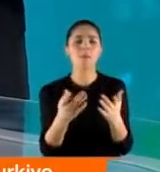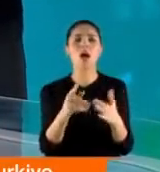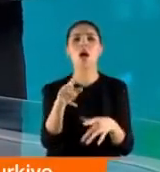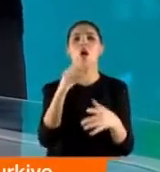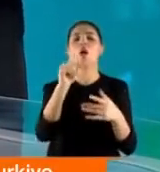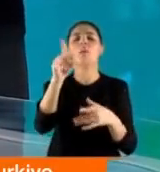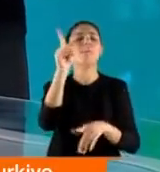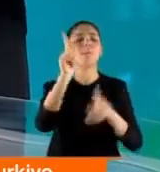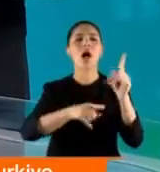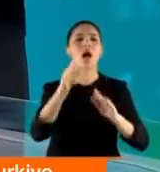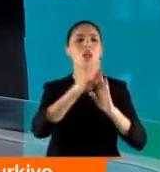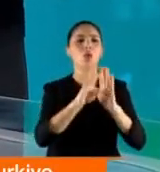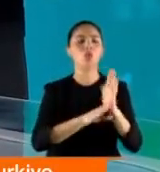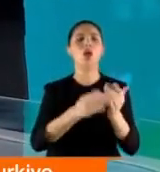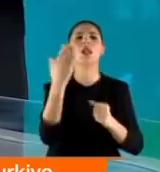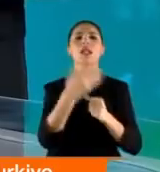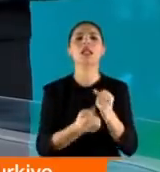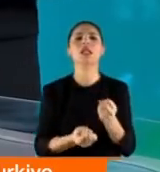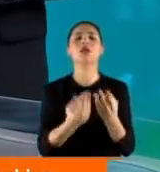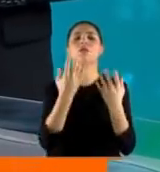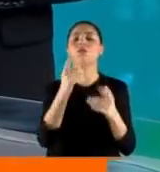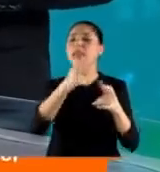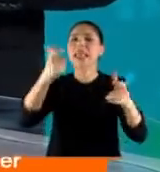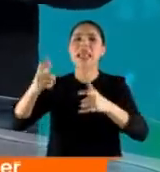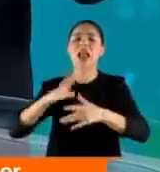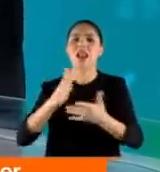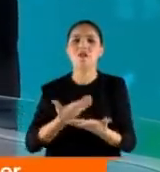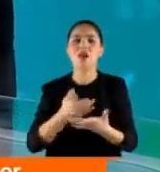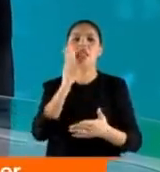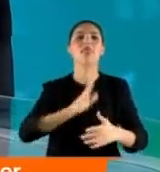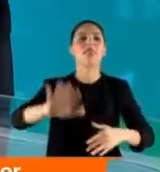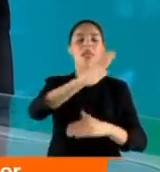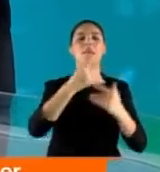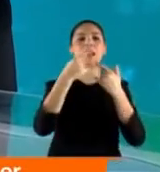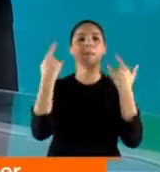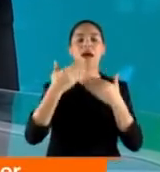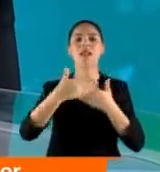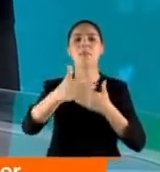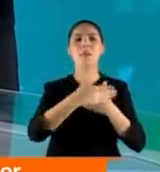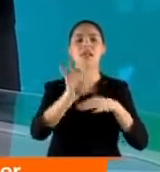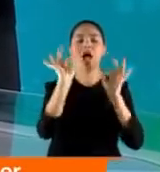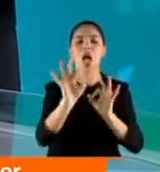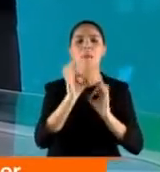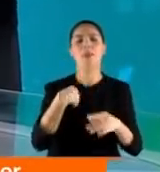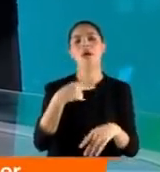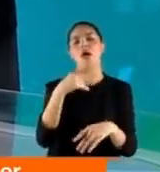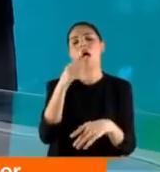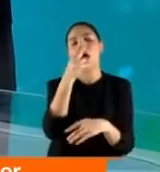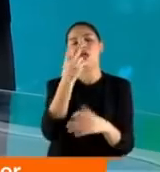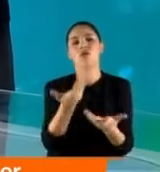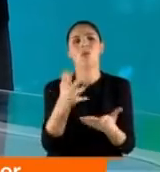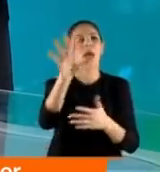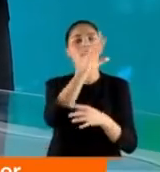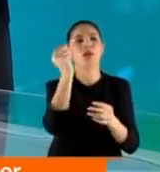sözün, kuralların, yasakların tesir etmediği yerler var hala. Temizlik, maske, mesafe artık ezberimiz. Yine hepsi